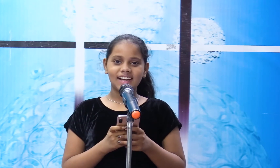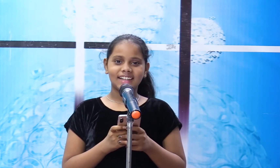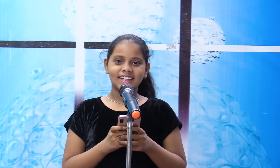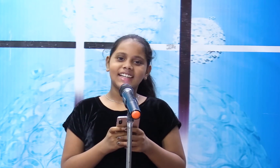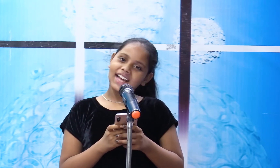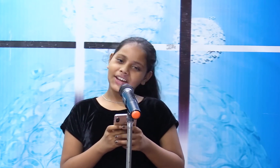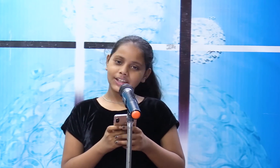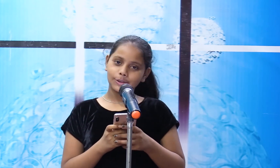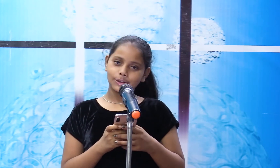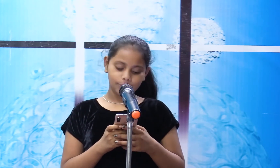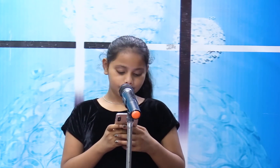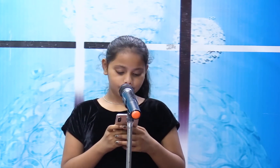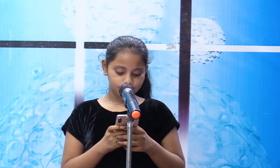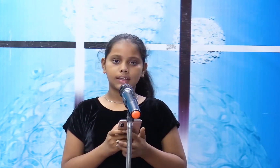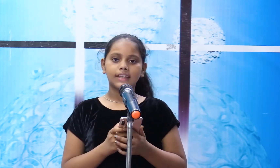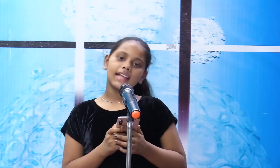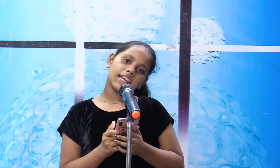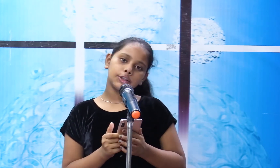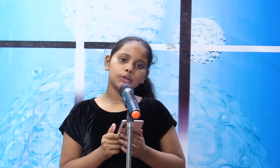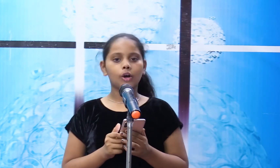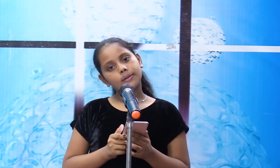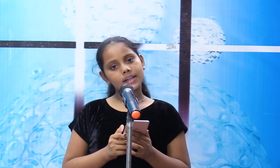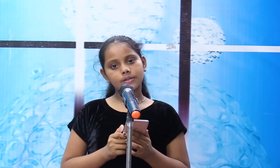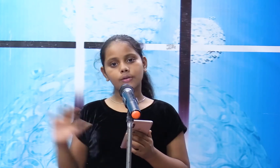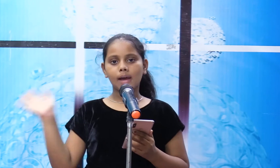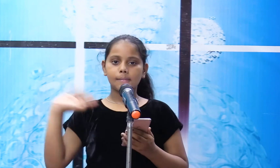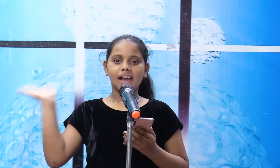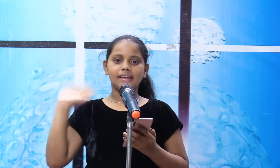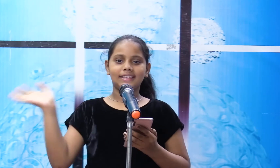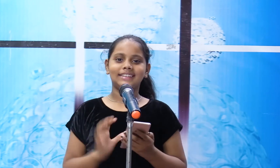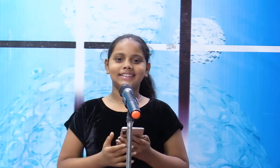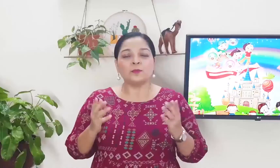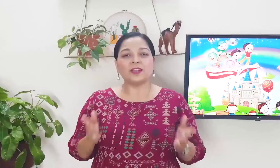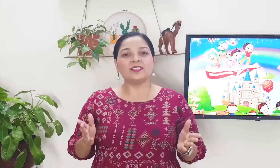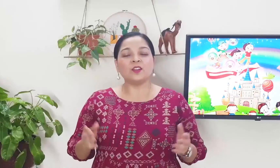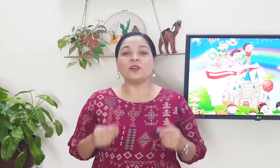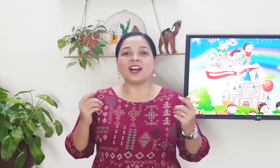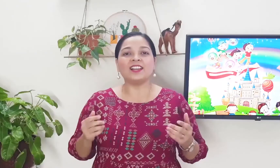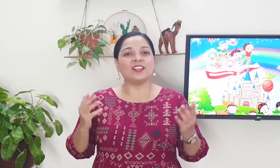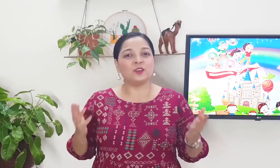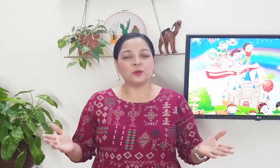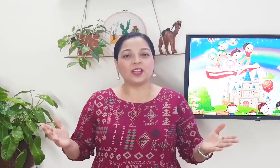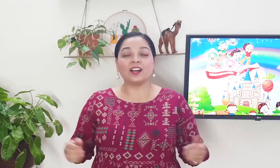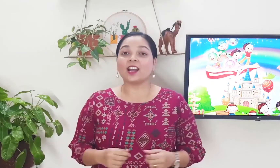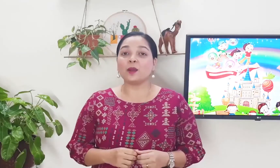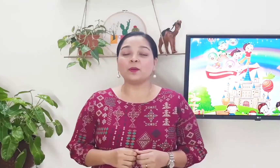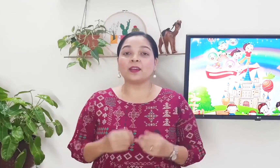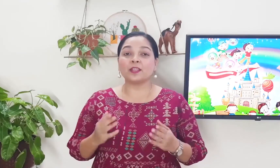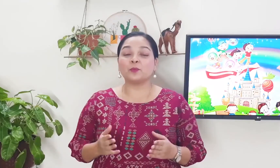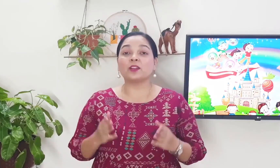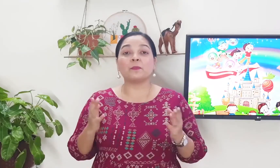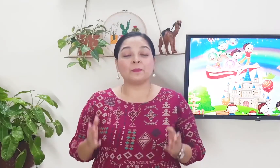का कारण हूँ। थैंक यू, गॉड ब्लेस यू, बाय बाय। प्रेज़ द लॉर्ड, हालेलुया। अगर